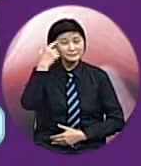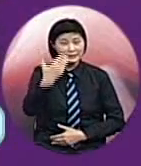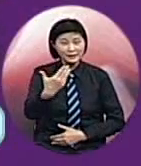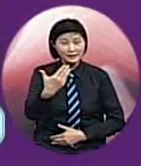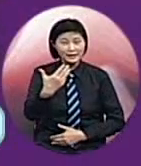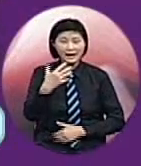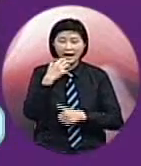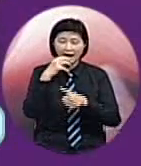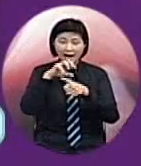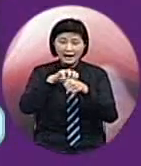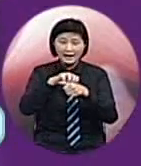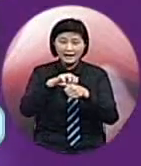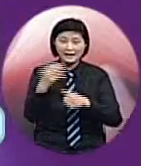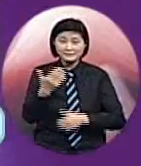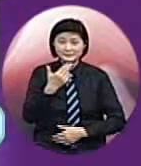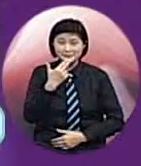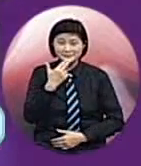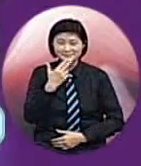네. 예, 네, 안 아팠다.